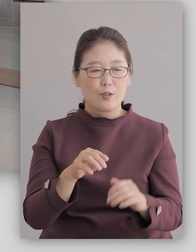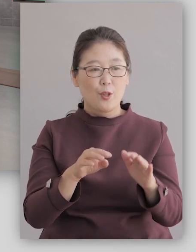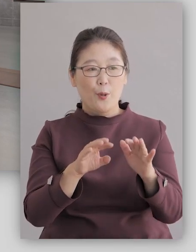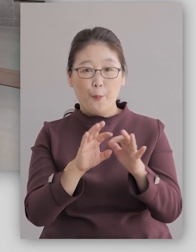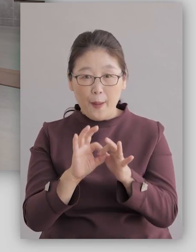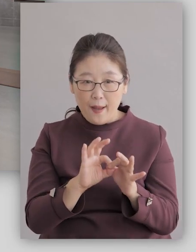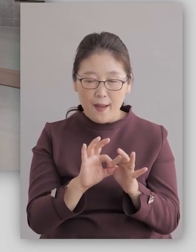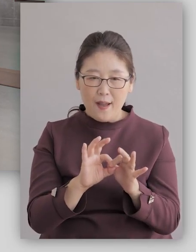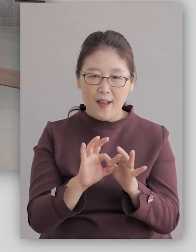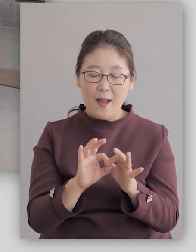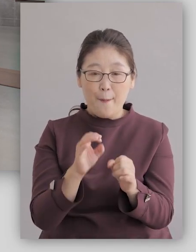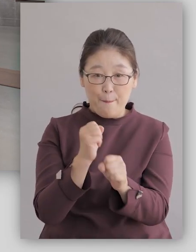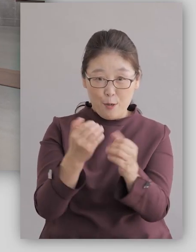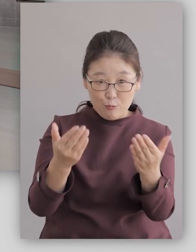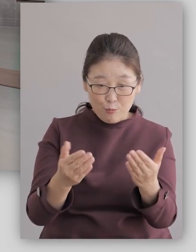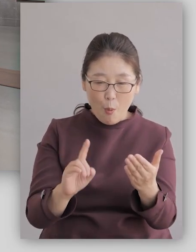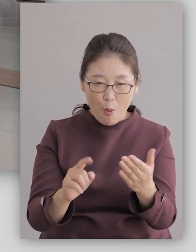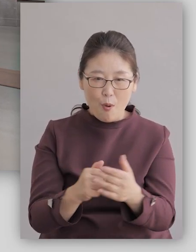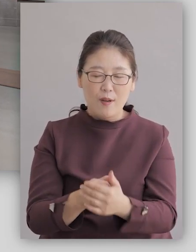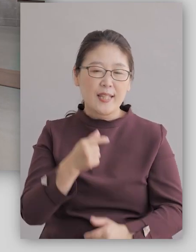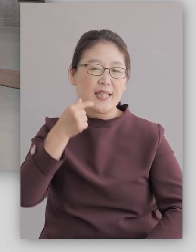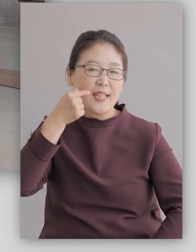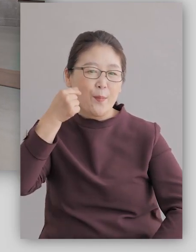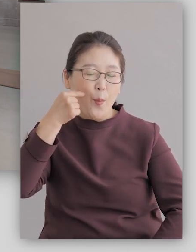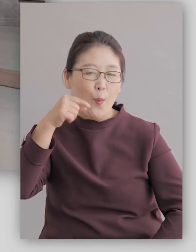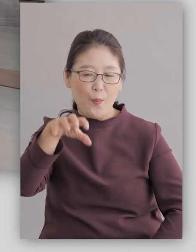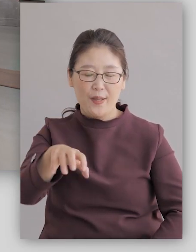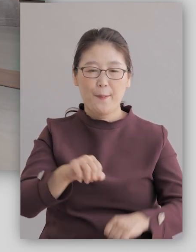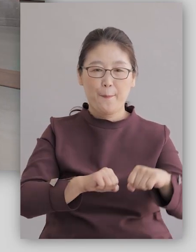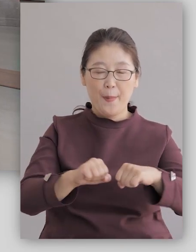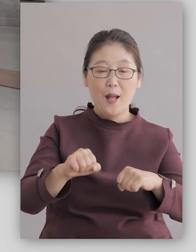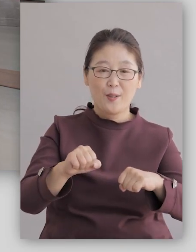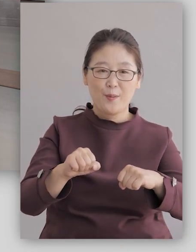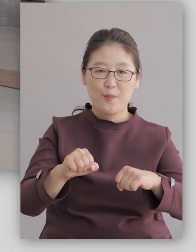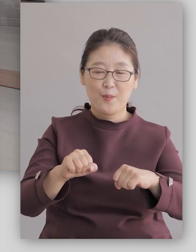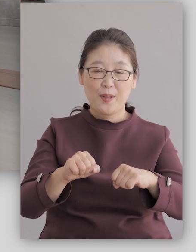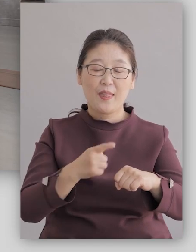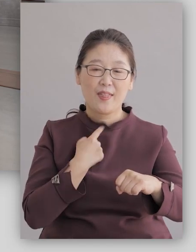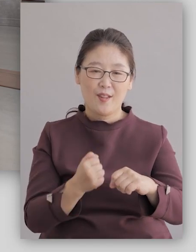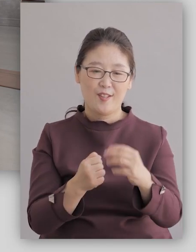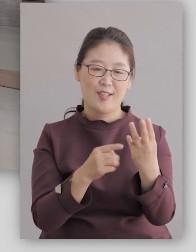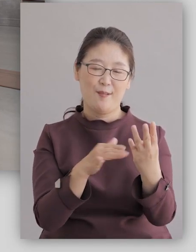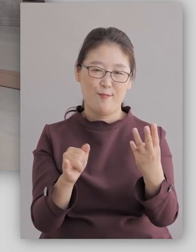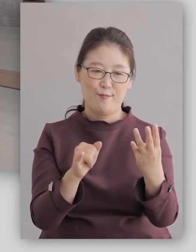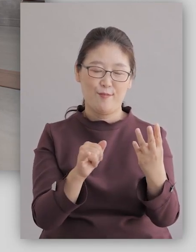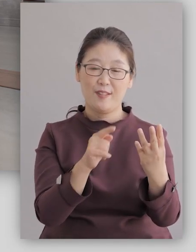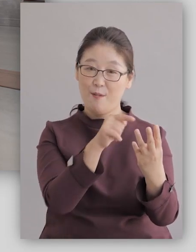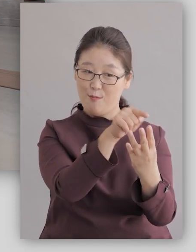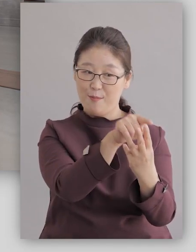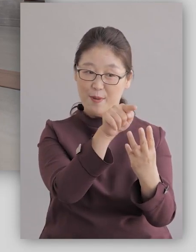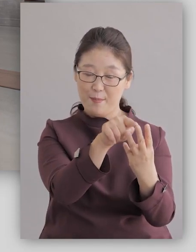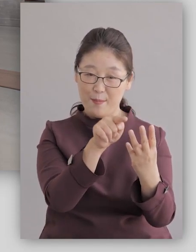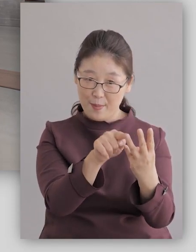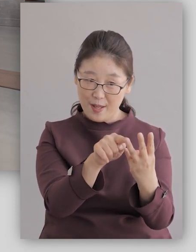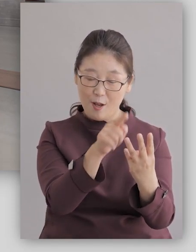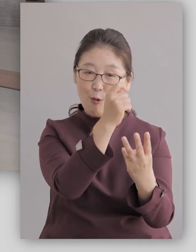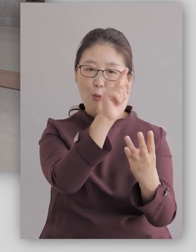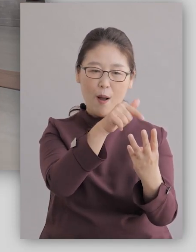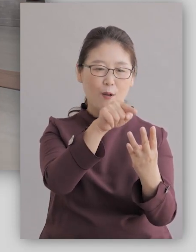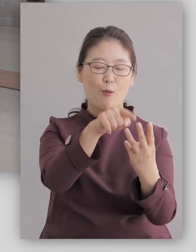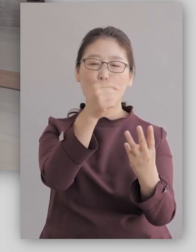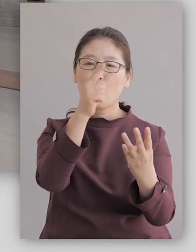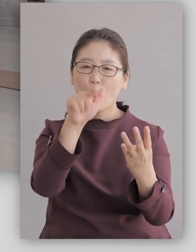해주신 분들이 바로 일본에서 활동하신 세 분의 작가님이십니다. 곽인식 작가님, 각덕준